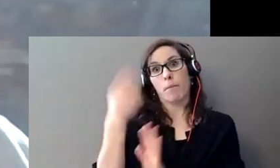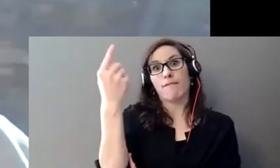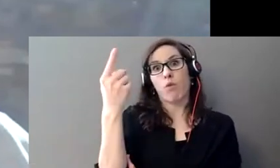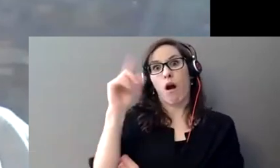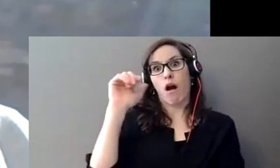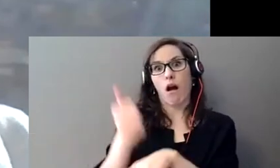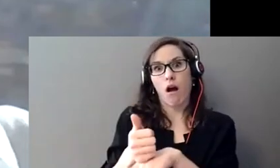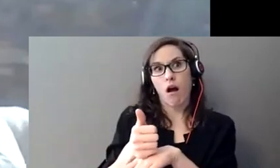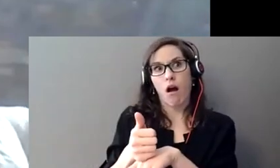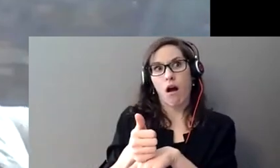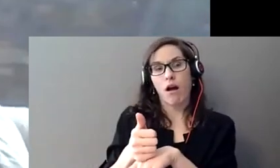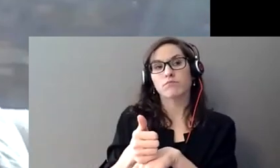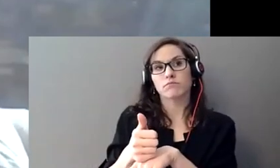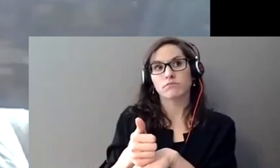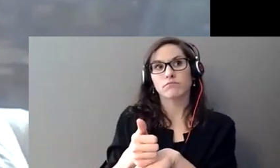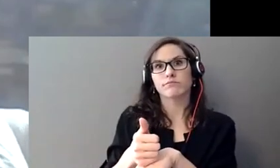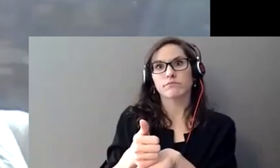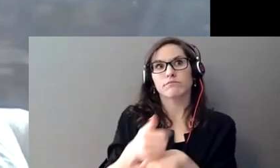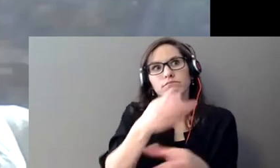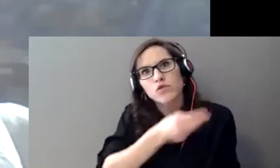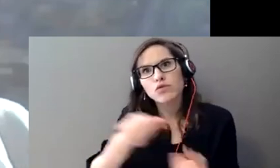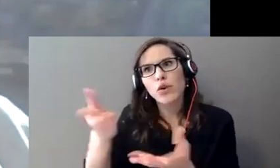politique des questions de